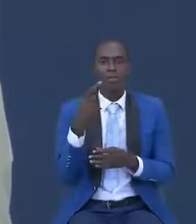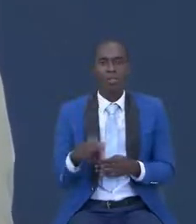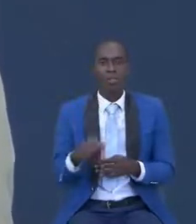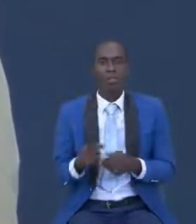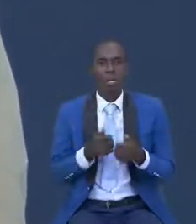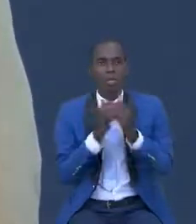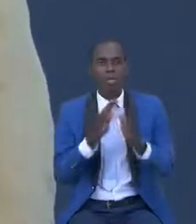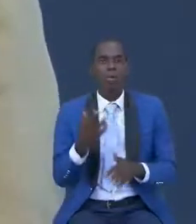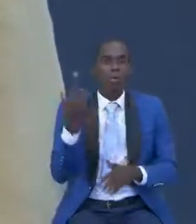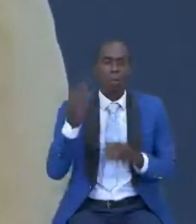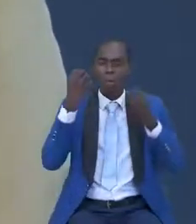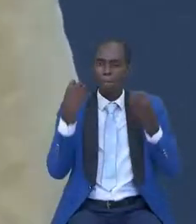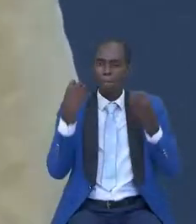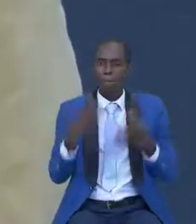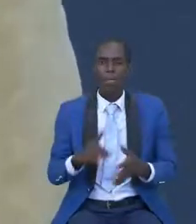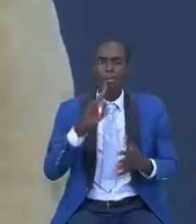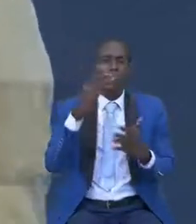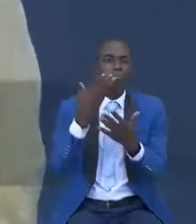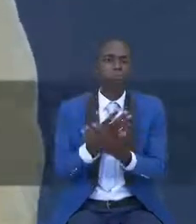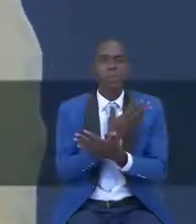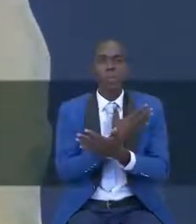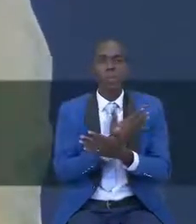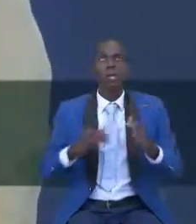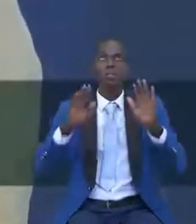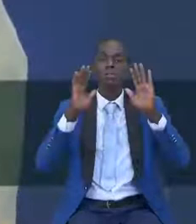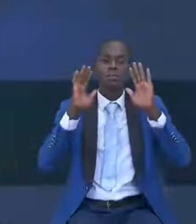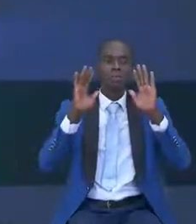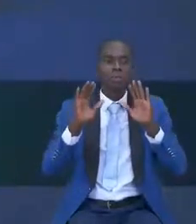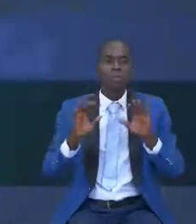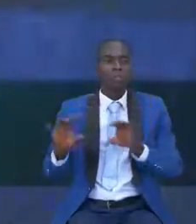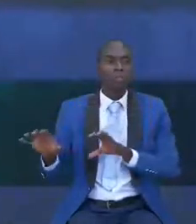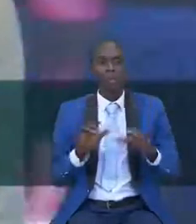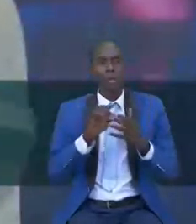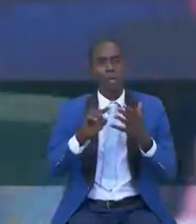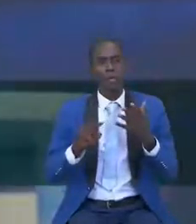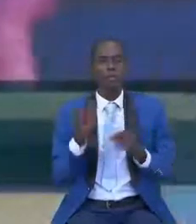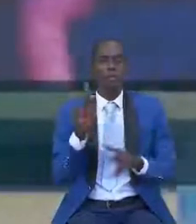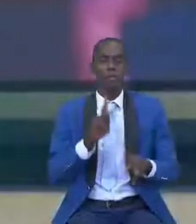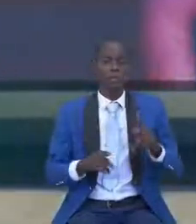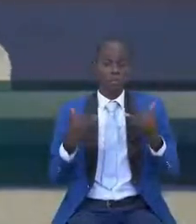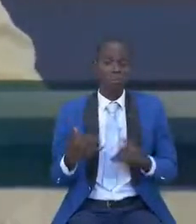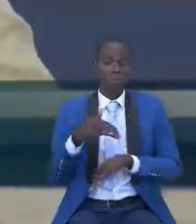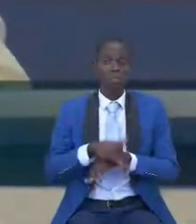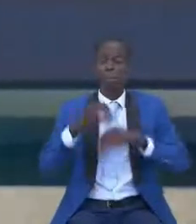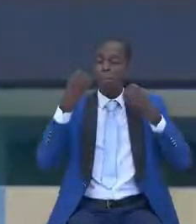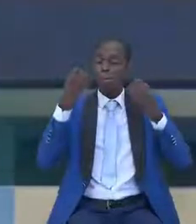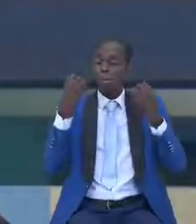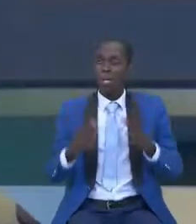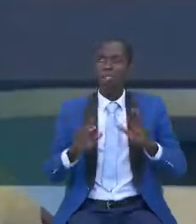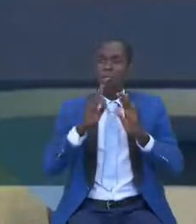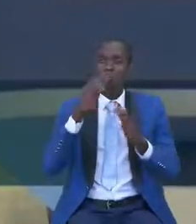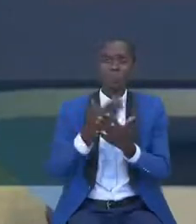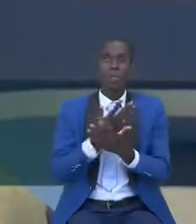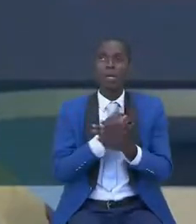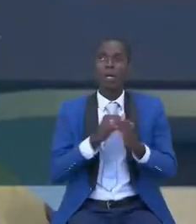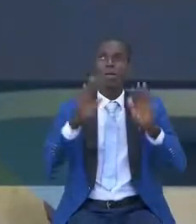de miracles et de prodiges se faisaient au milieu du peuple par les mains des apôtres. Ce